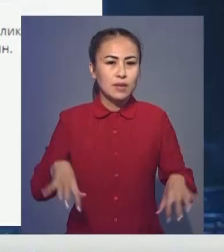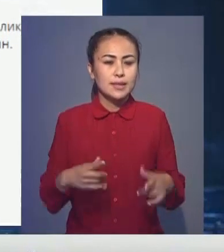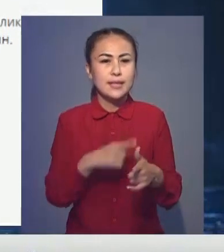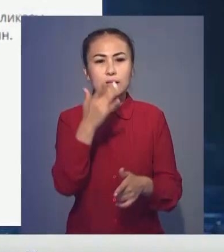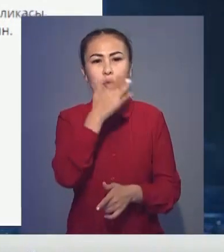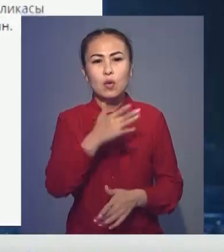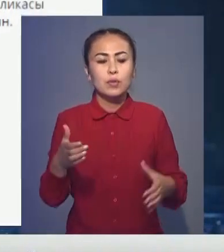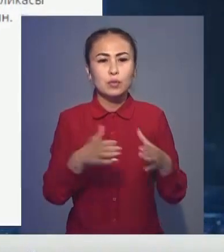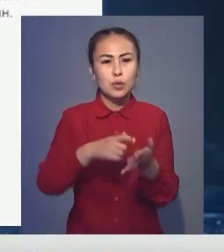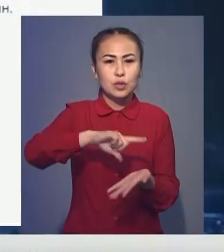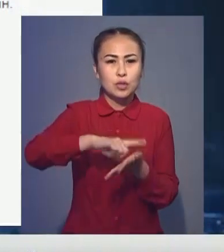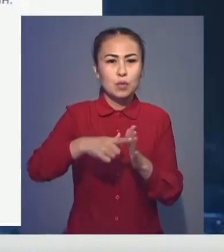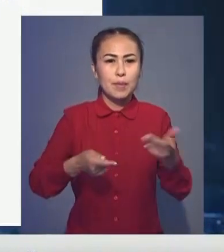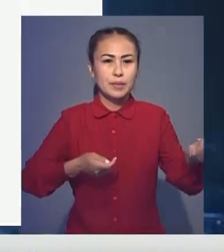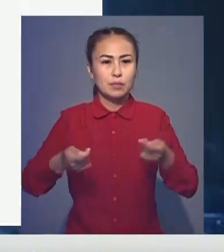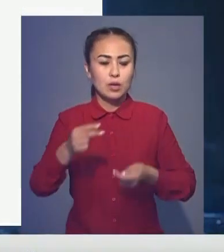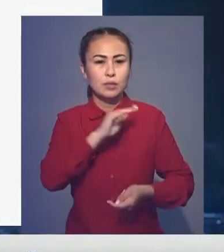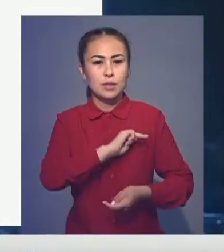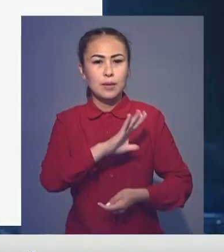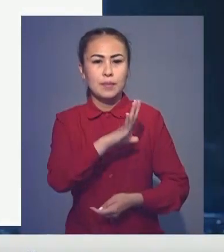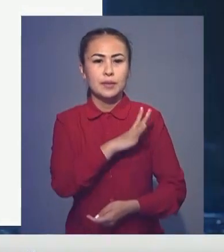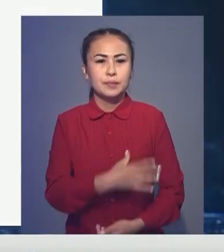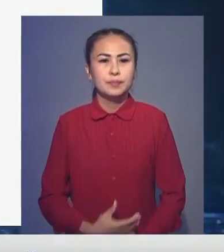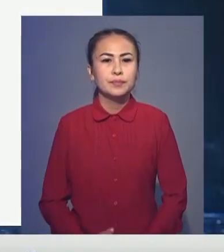ішкі саясат бөлімінің менгерушісі болып жұмыс істеген.